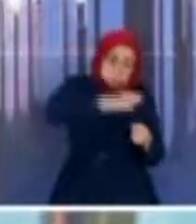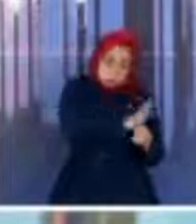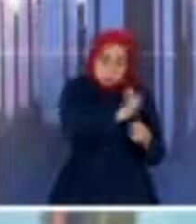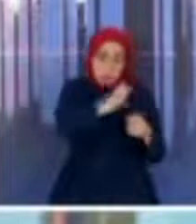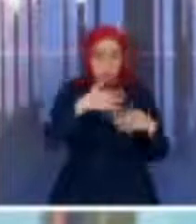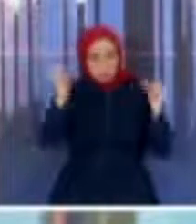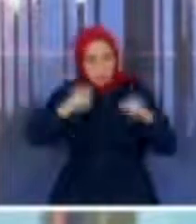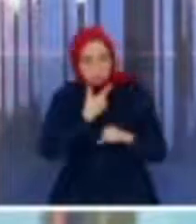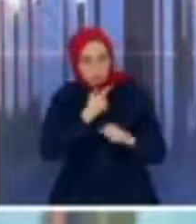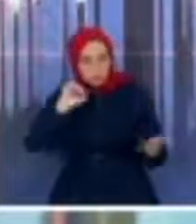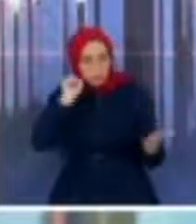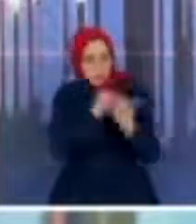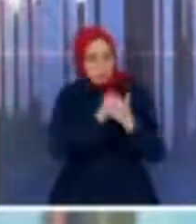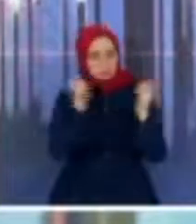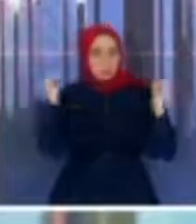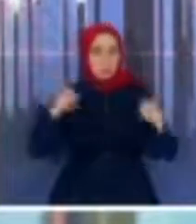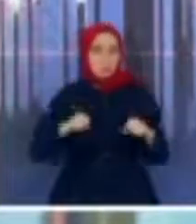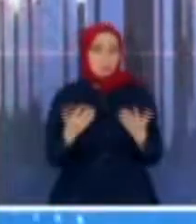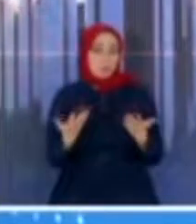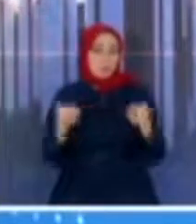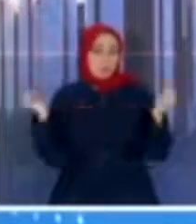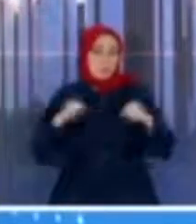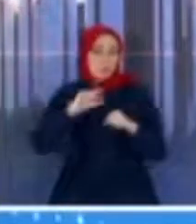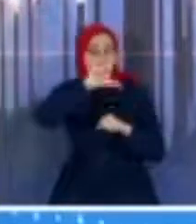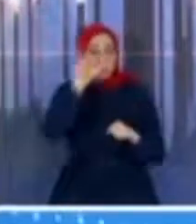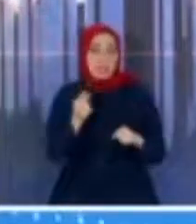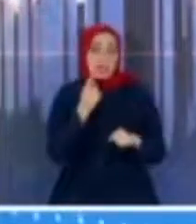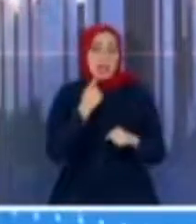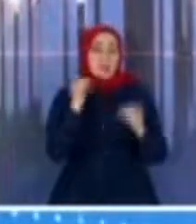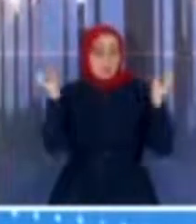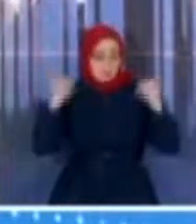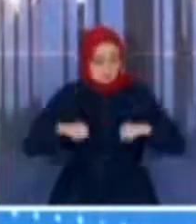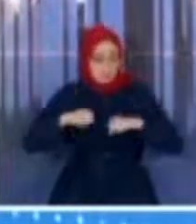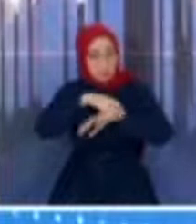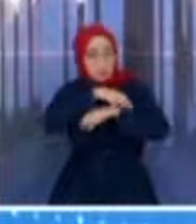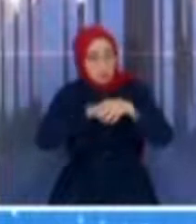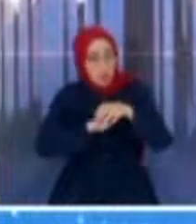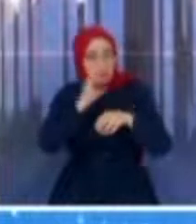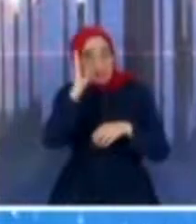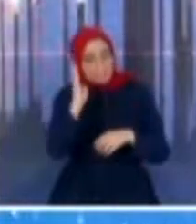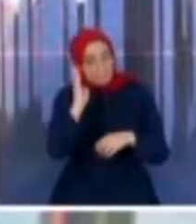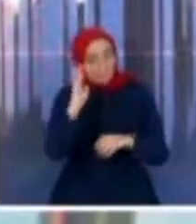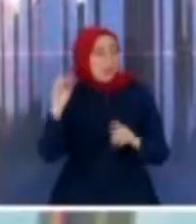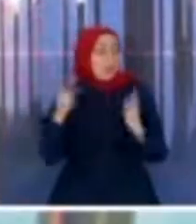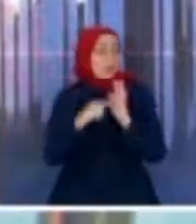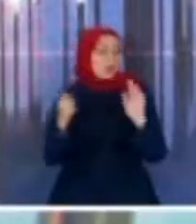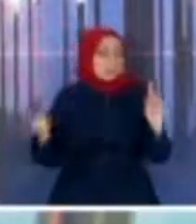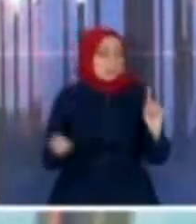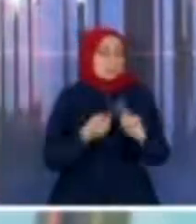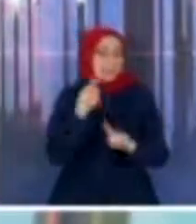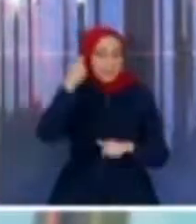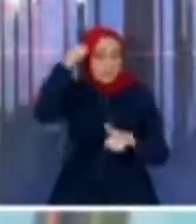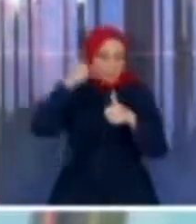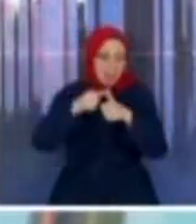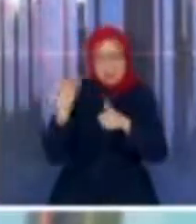موجودة، خاطر ما عندناش إشكال في القانون. وعلاش ليه الهلال الأحمر في كل منطقة من الولاية، خاصة كما قلت بعد الحادثة الأليمة في